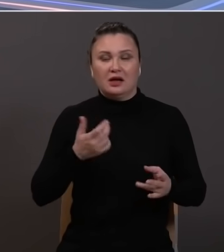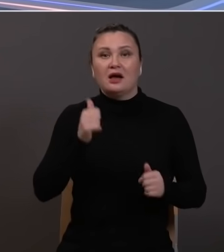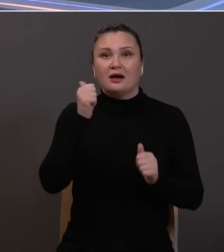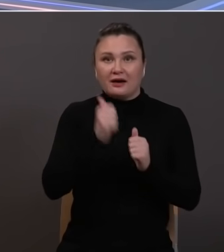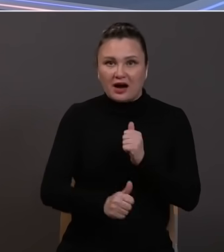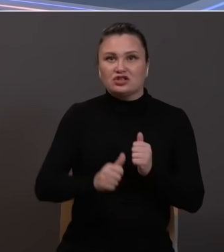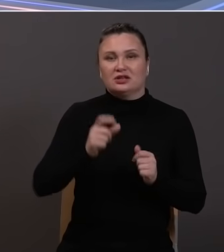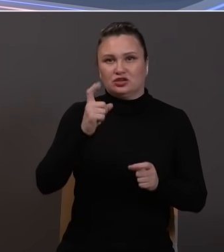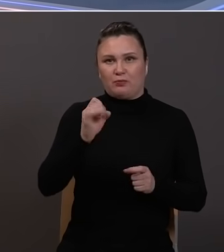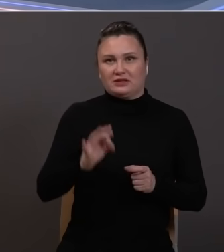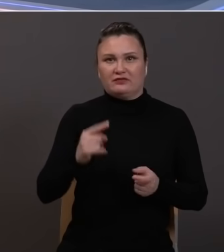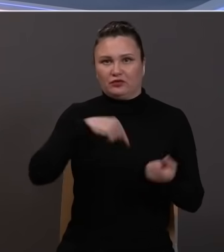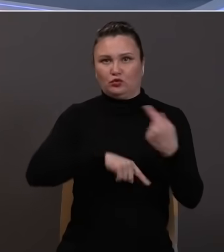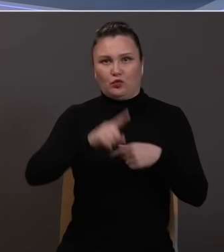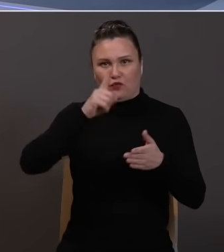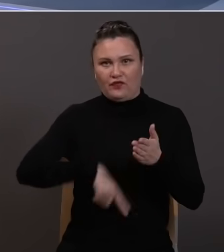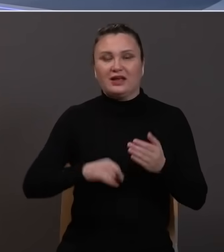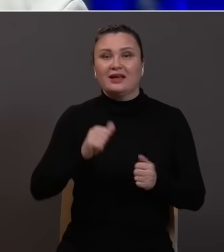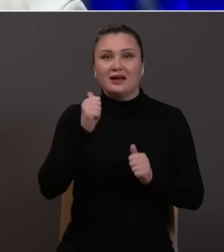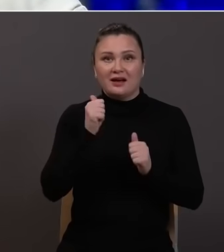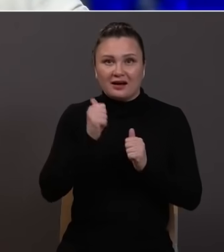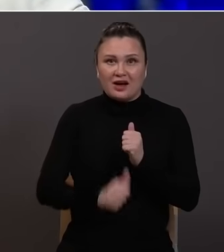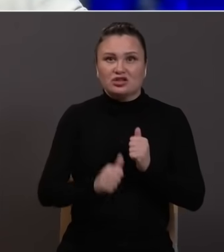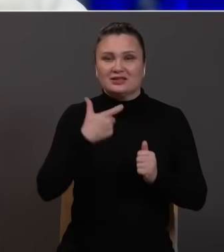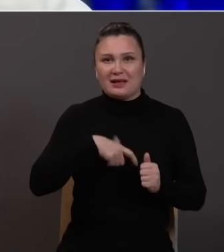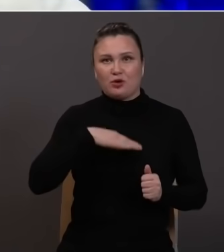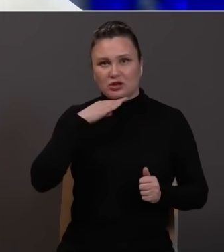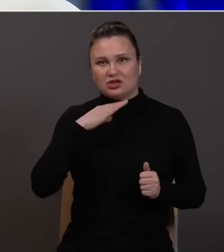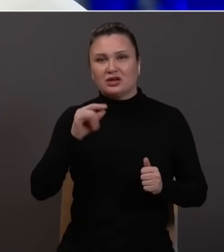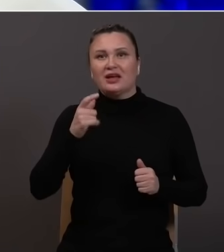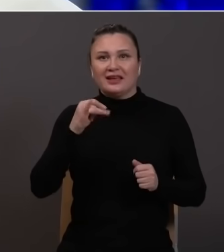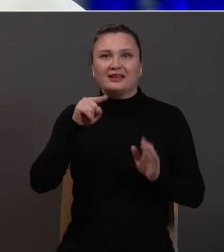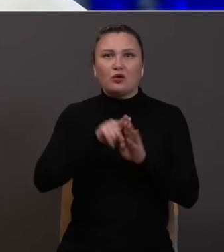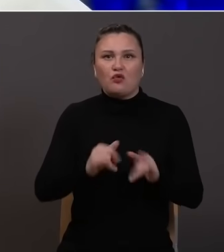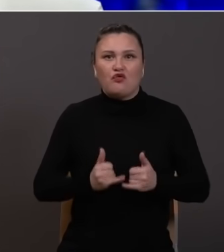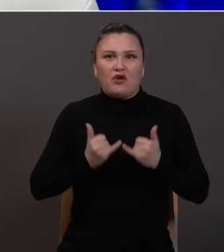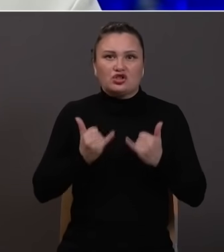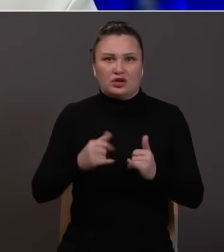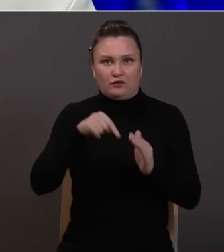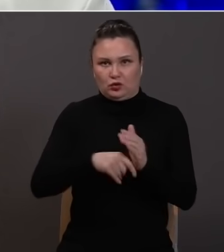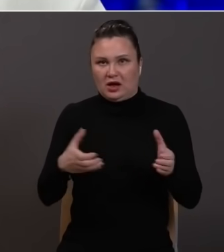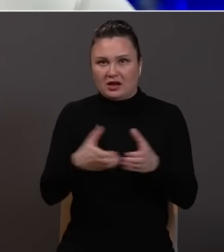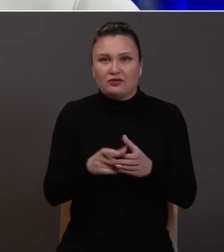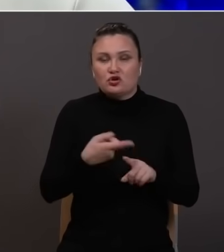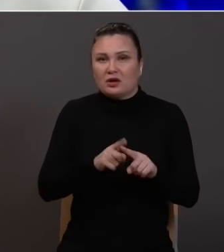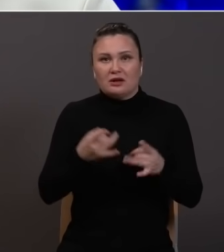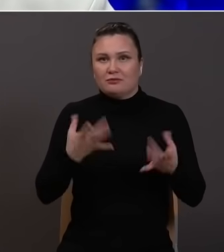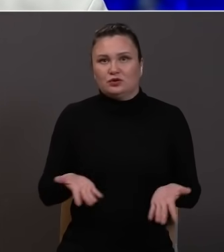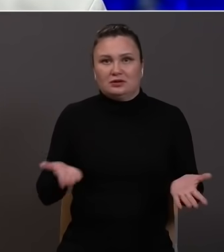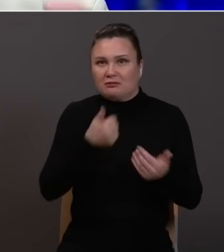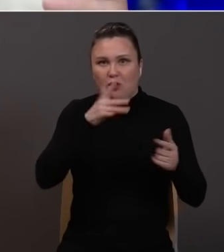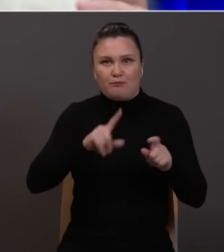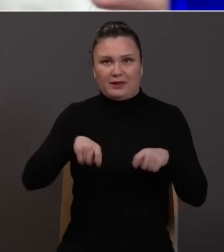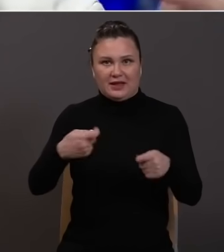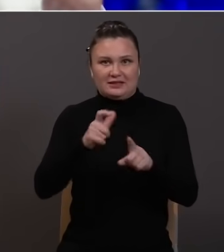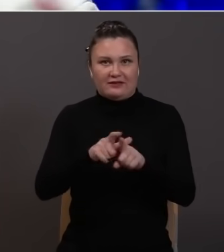уверен в друге, и каждый настолько самодостаточен, и такое уважение внутри коллектива, что я вот даже не могу передать словами. То есть это просто вот на